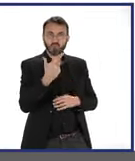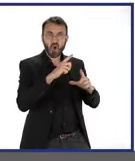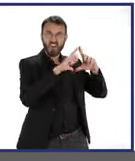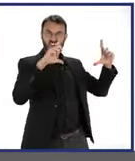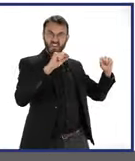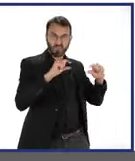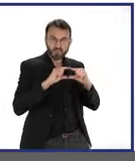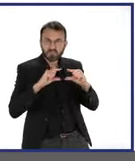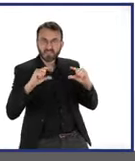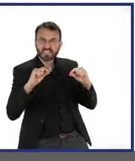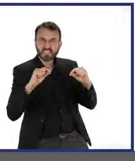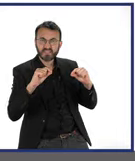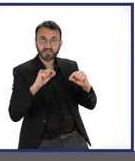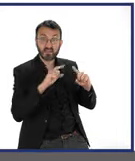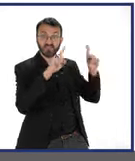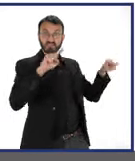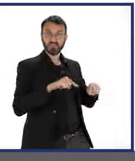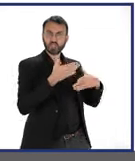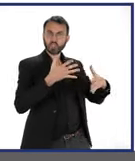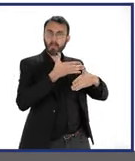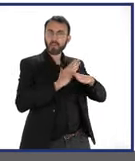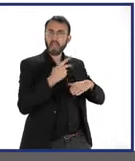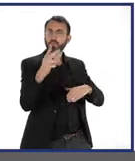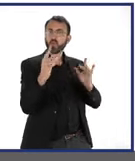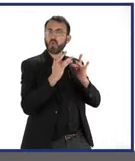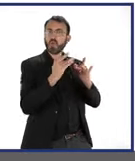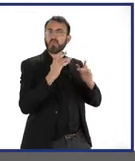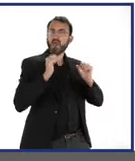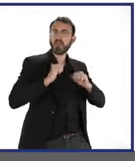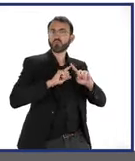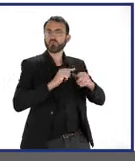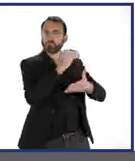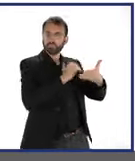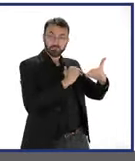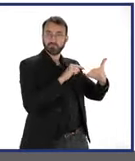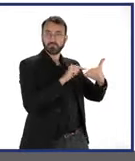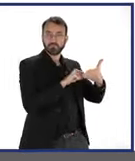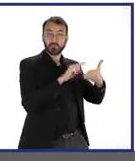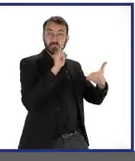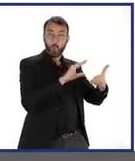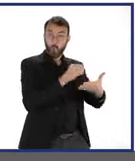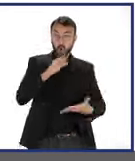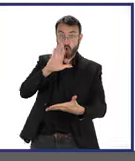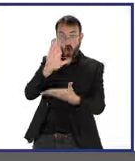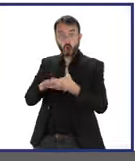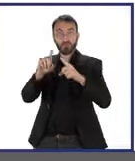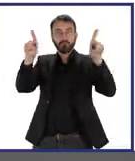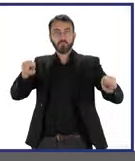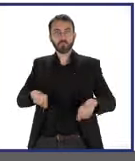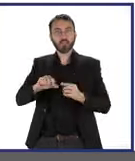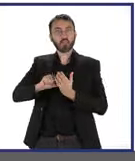comporte 2 étiquettes, une grande, une petite. La grande est déjà pré-remplie avec vos coordonnées. Vous devez la coller sur la